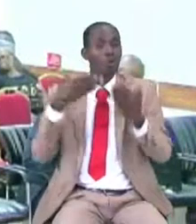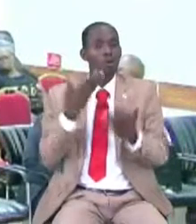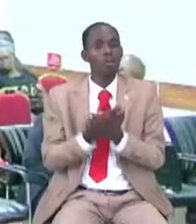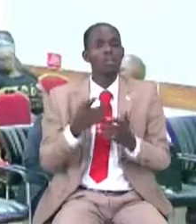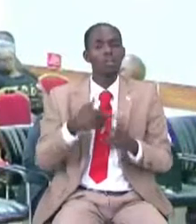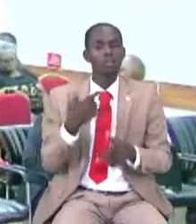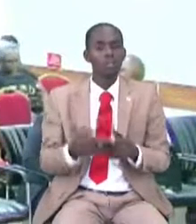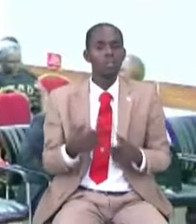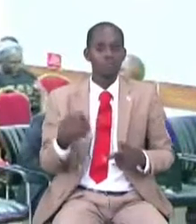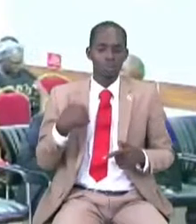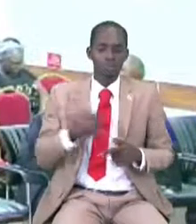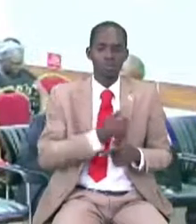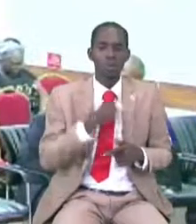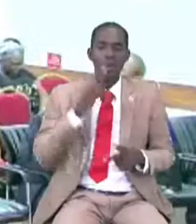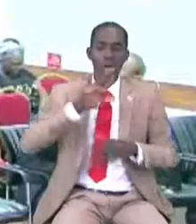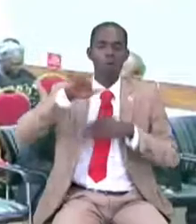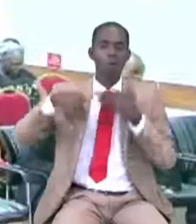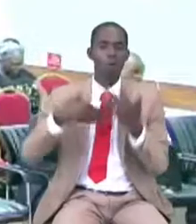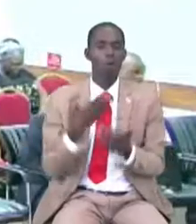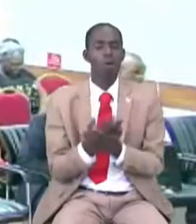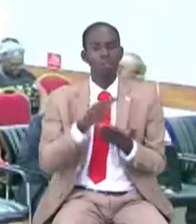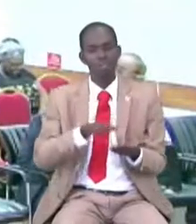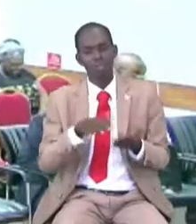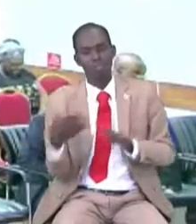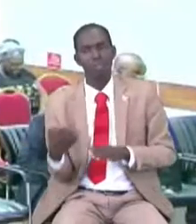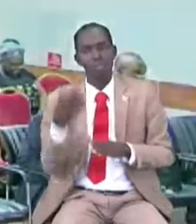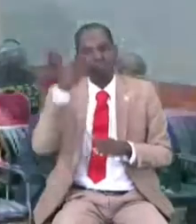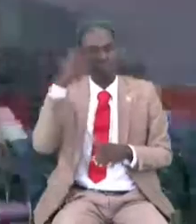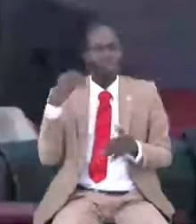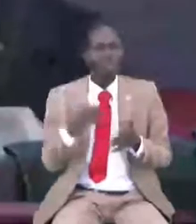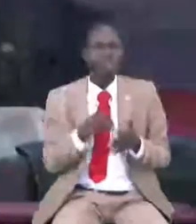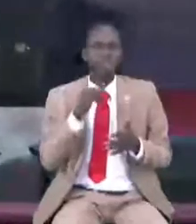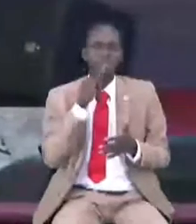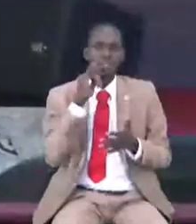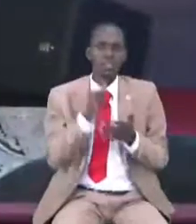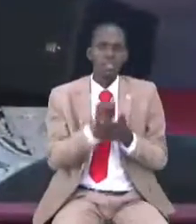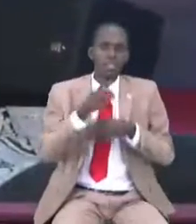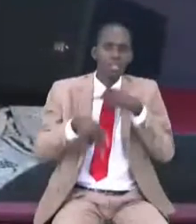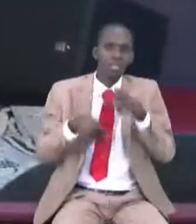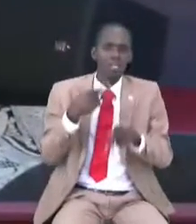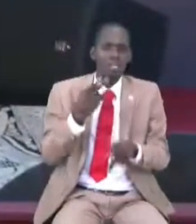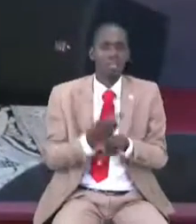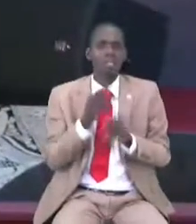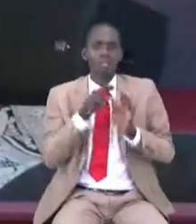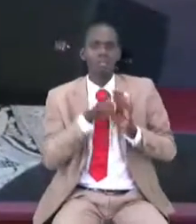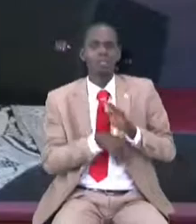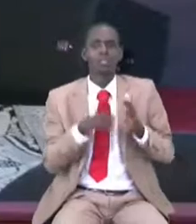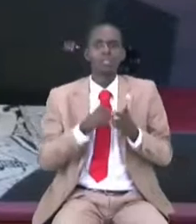Et c'est cette bonté, c'est cet amour, c'est cette libération qui nous a